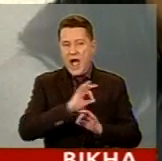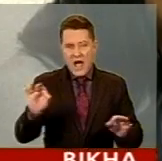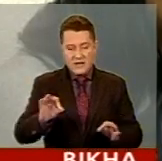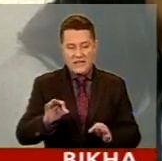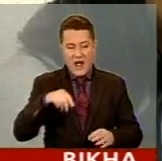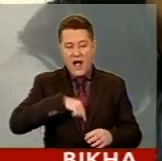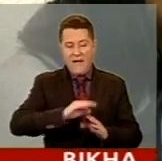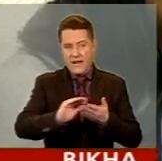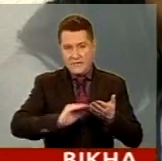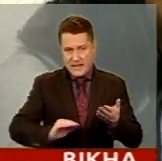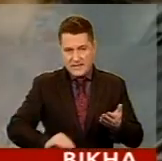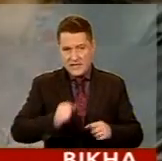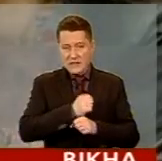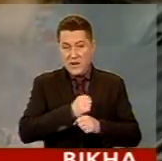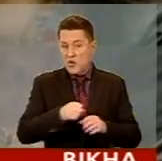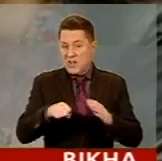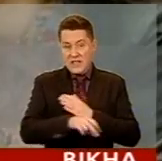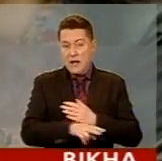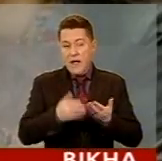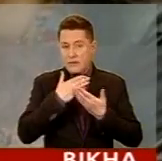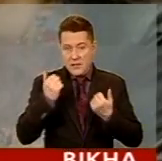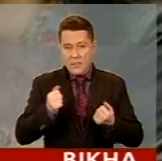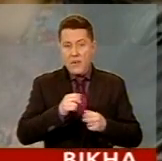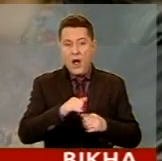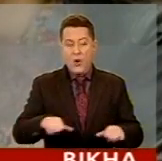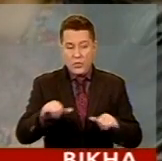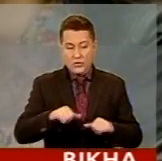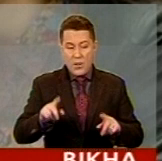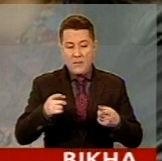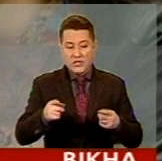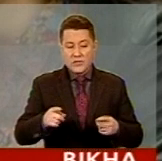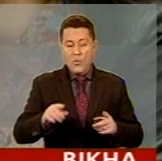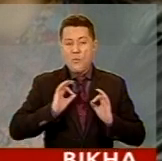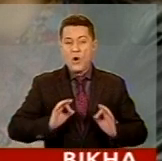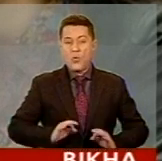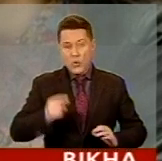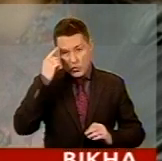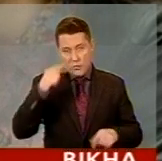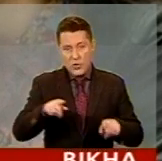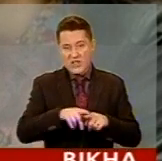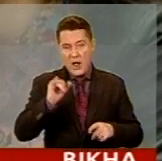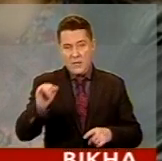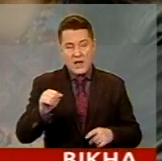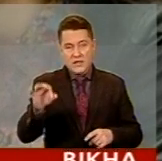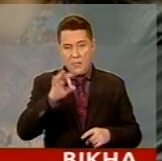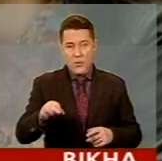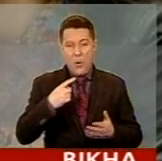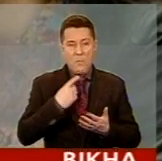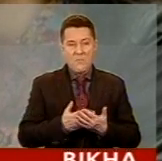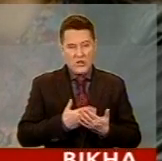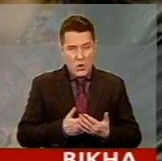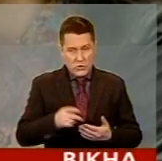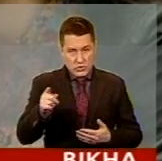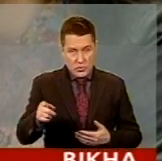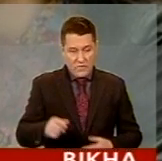під захисному нема куди. Чому прокурор думає так погано про підозрюваного? В